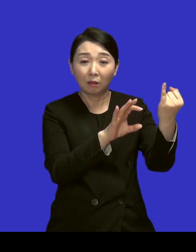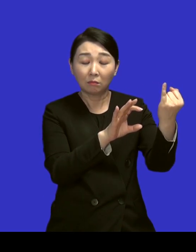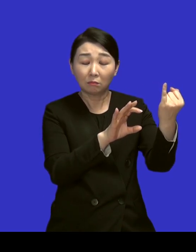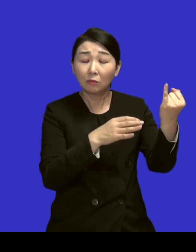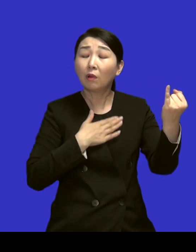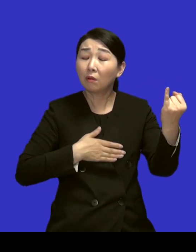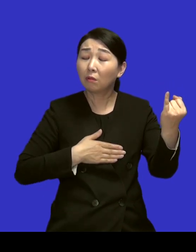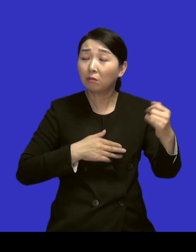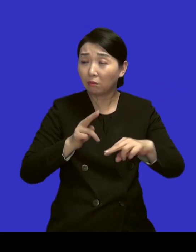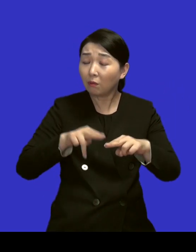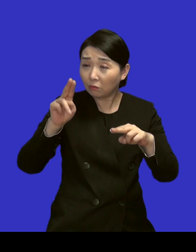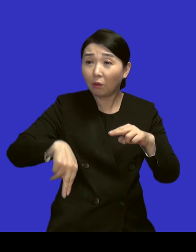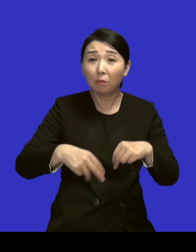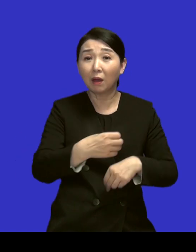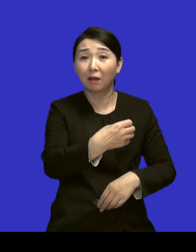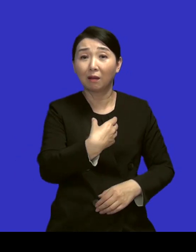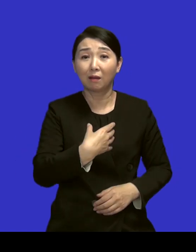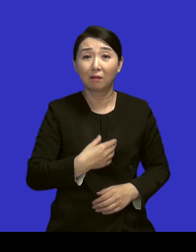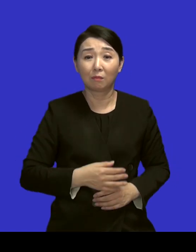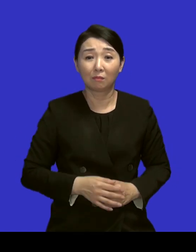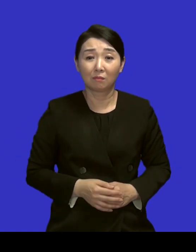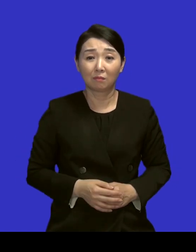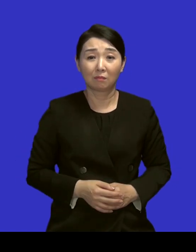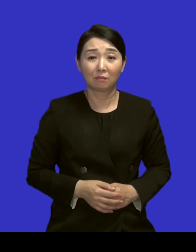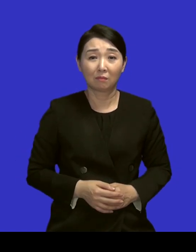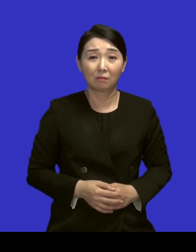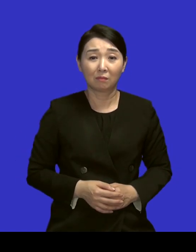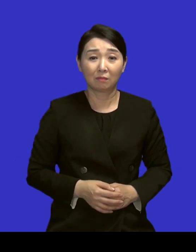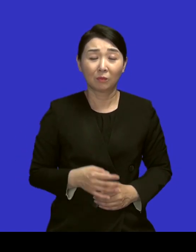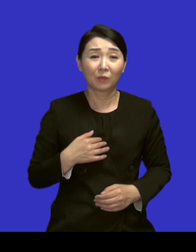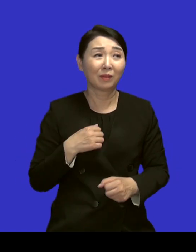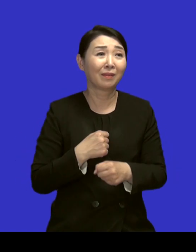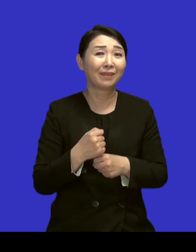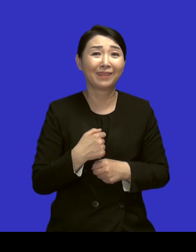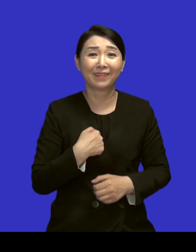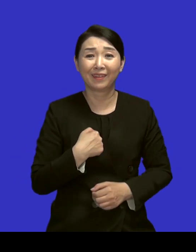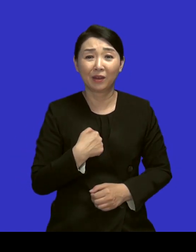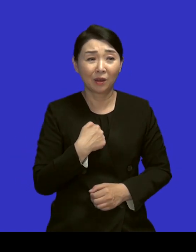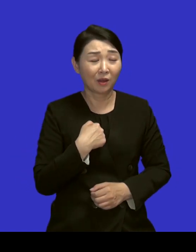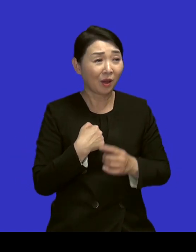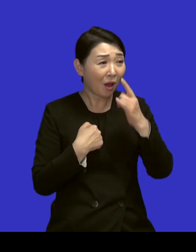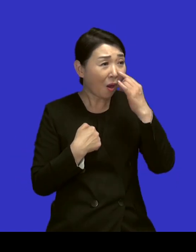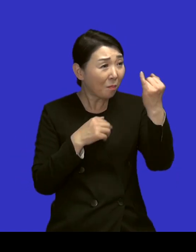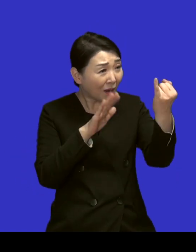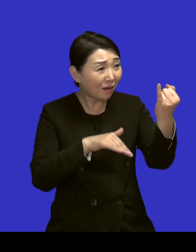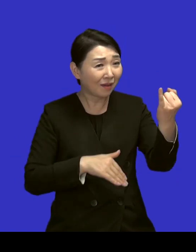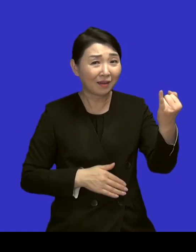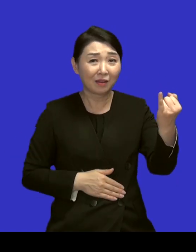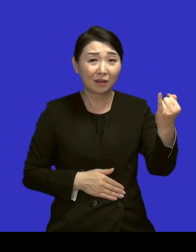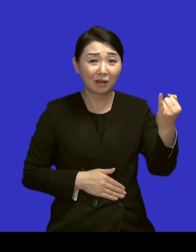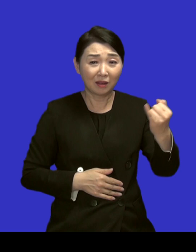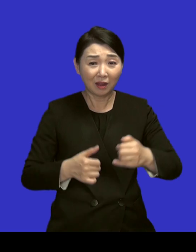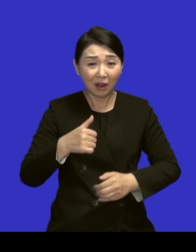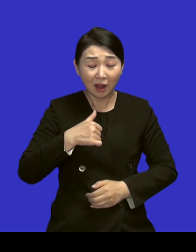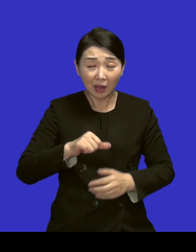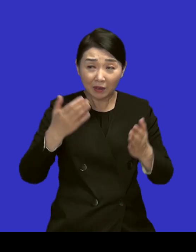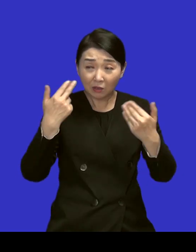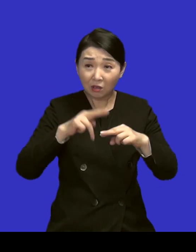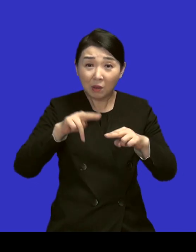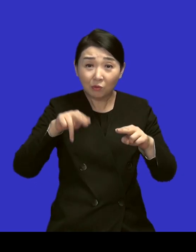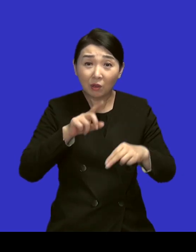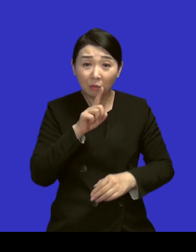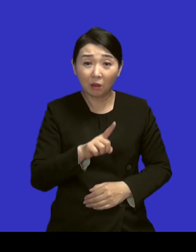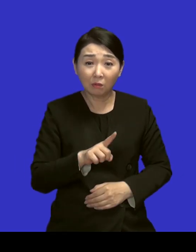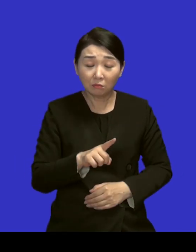그래 때려쳐 그러는 거예요. 그래서 제가 당황해서 엄마 아들 학교 그만둔다고